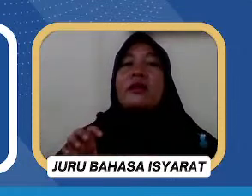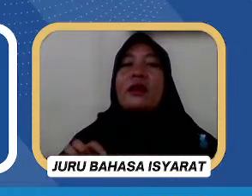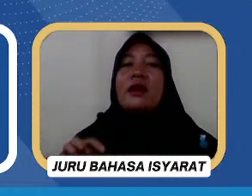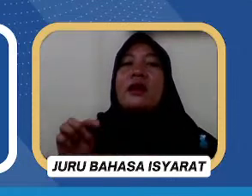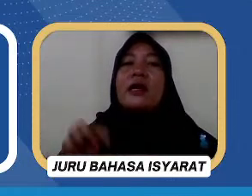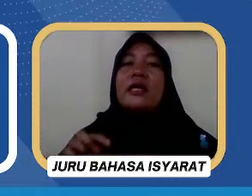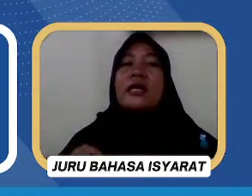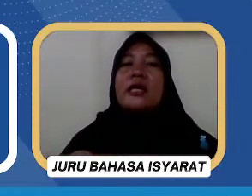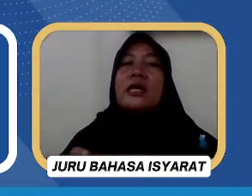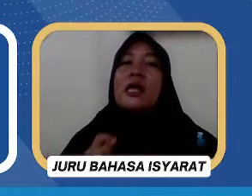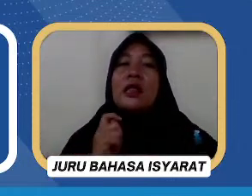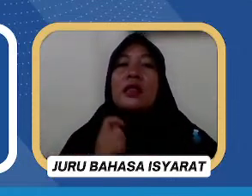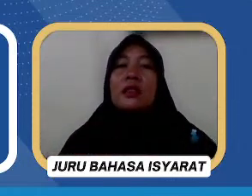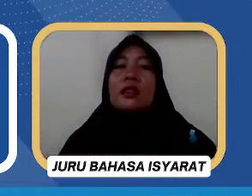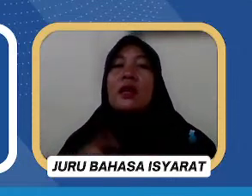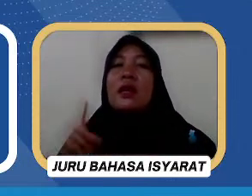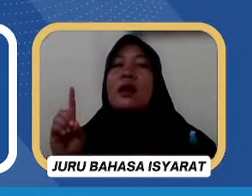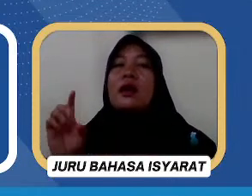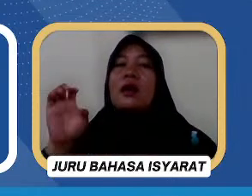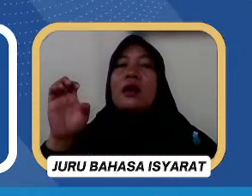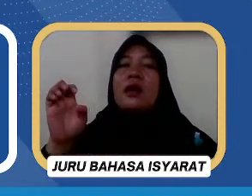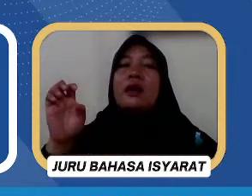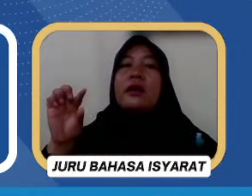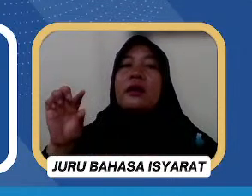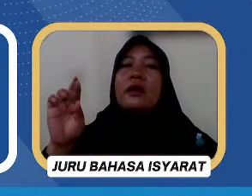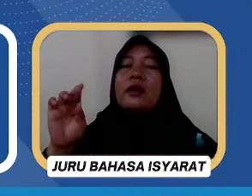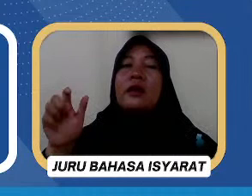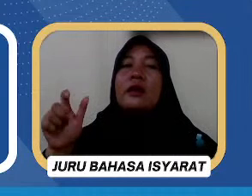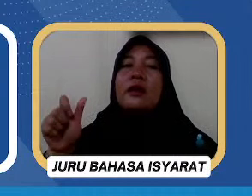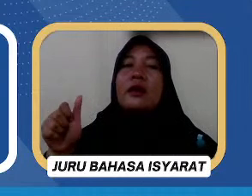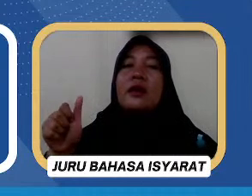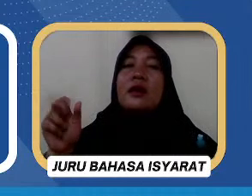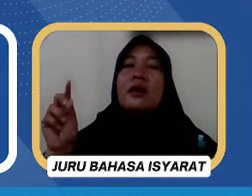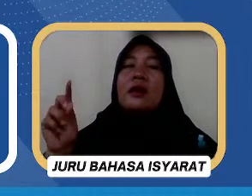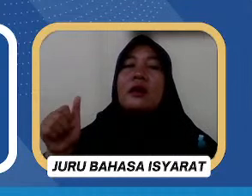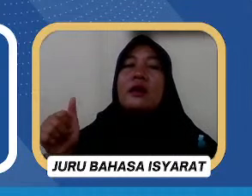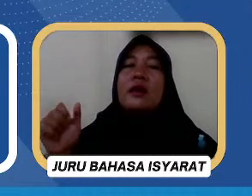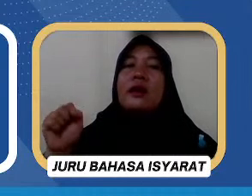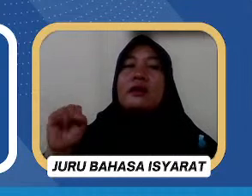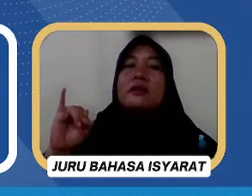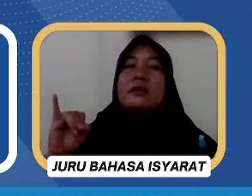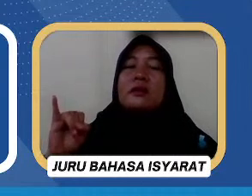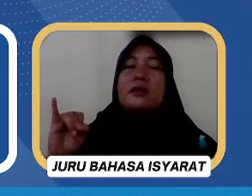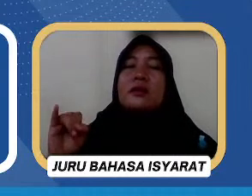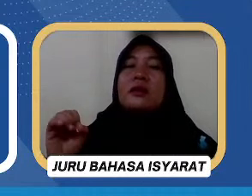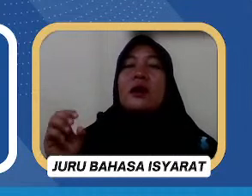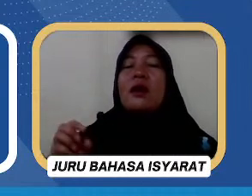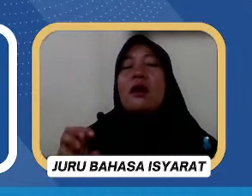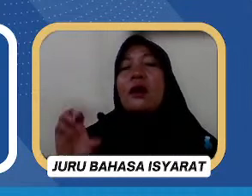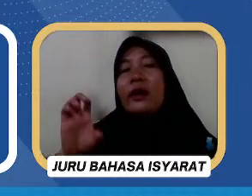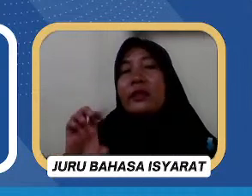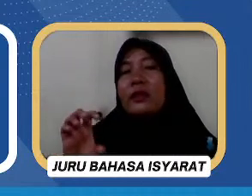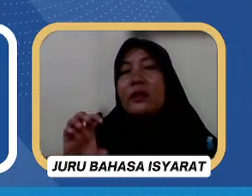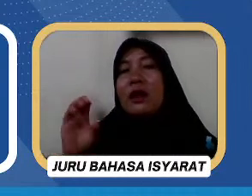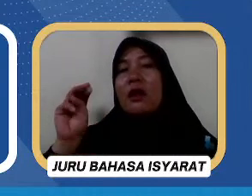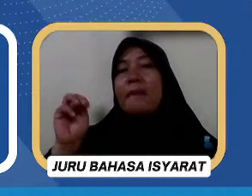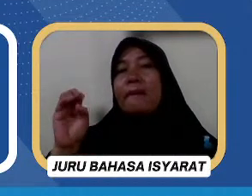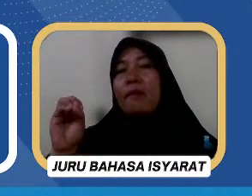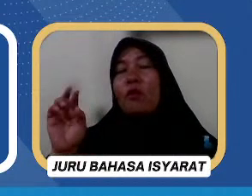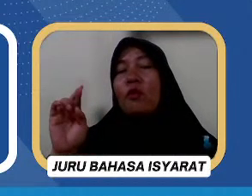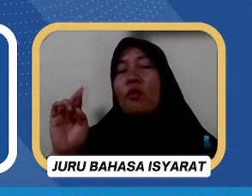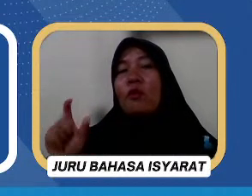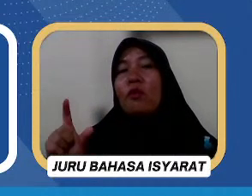moral. Saya paham, saya menyadari bahwa anak pelajar, terutama yang tergabung dalam sini ini